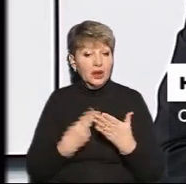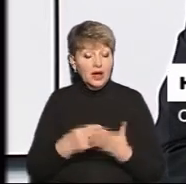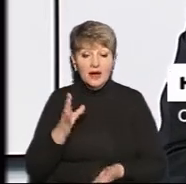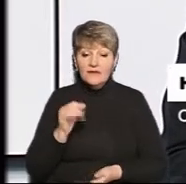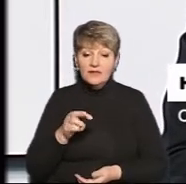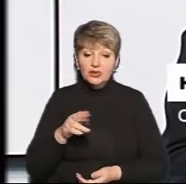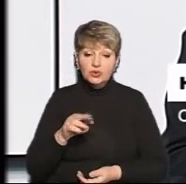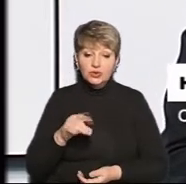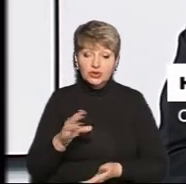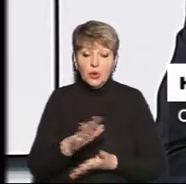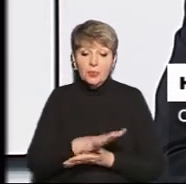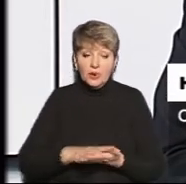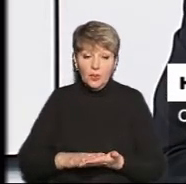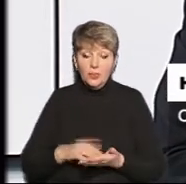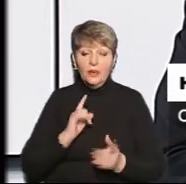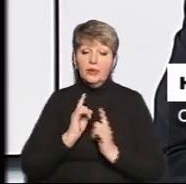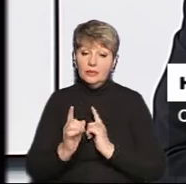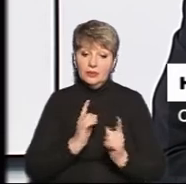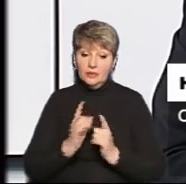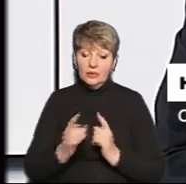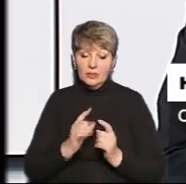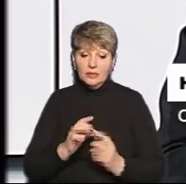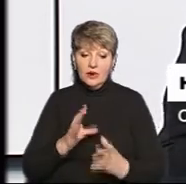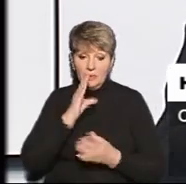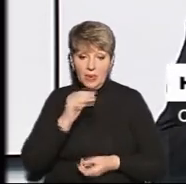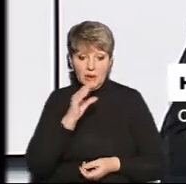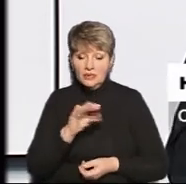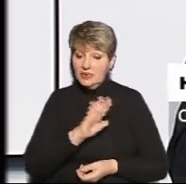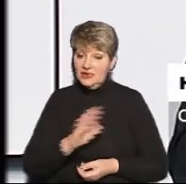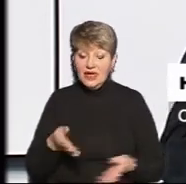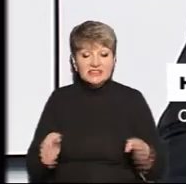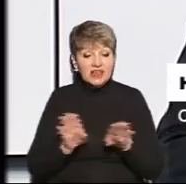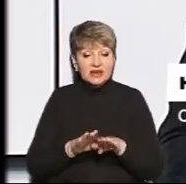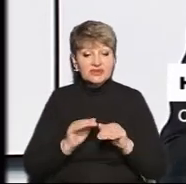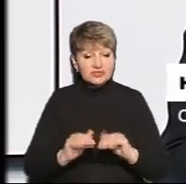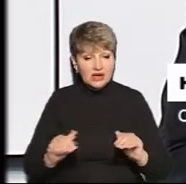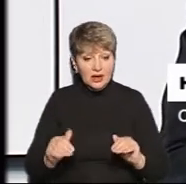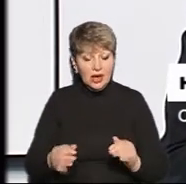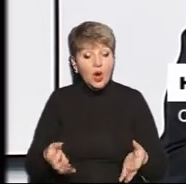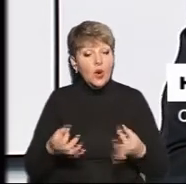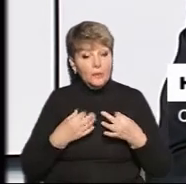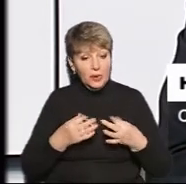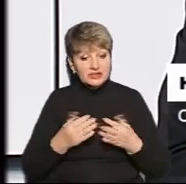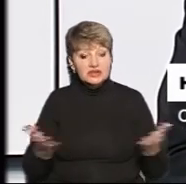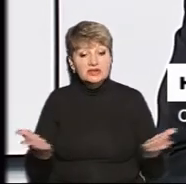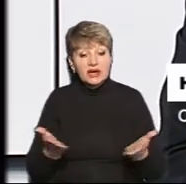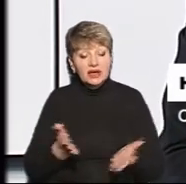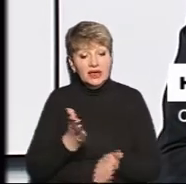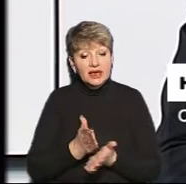Ватутіному продовжують курсувати громадський транспорт і не закрили садочки. Поясніть, які діють правила та обмеження в червоній